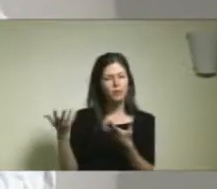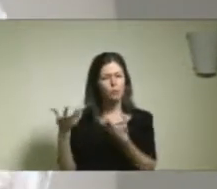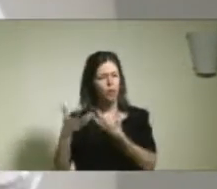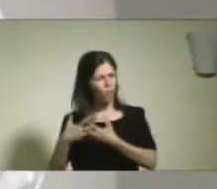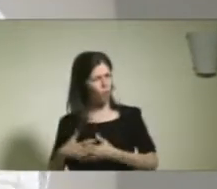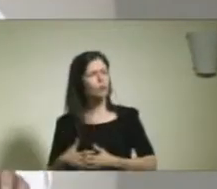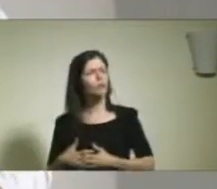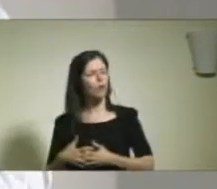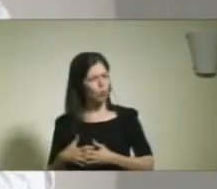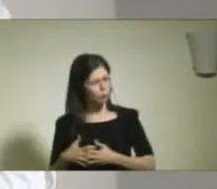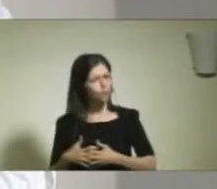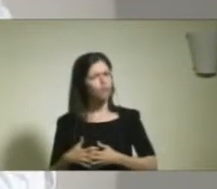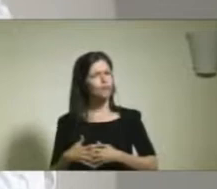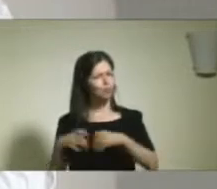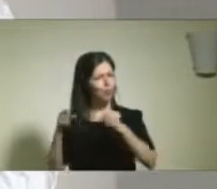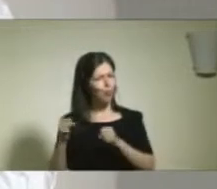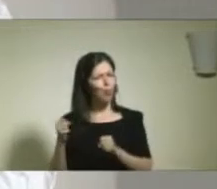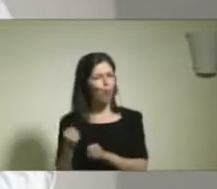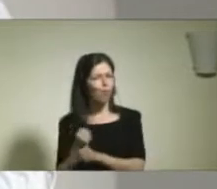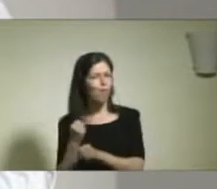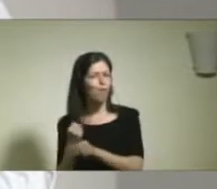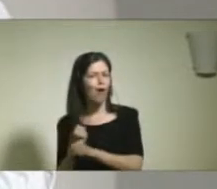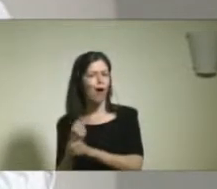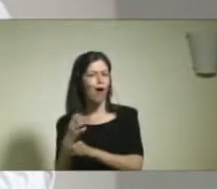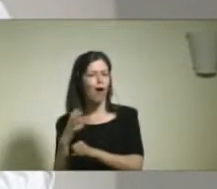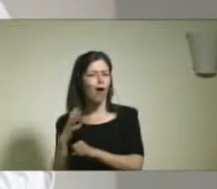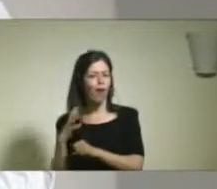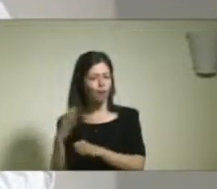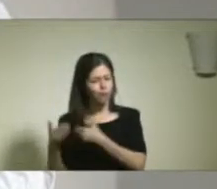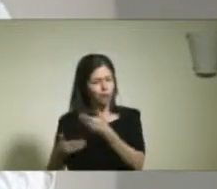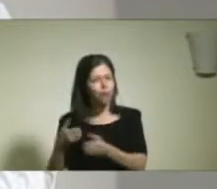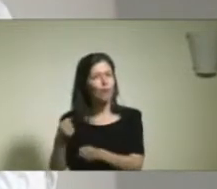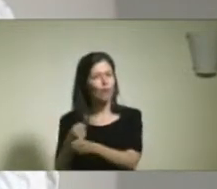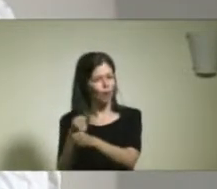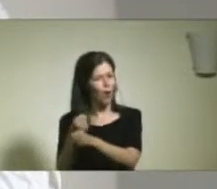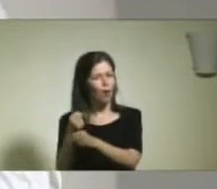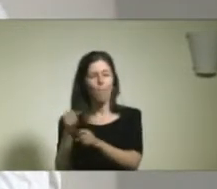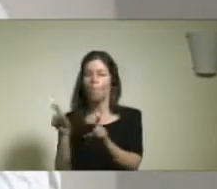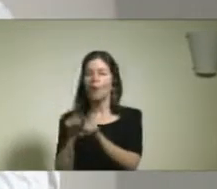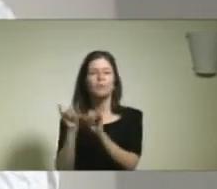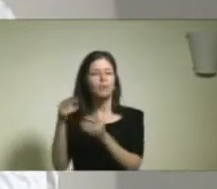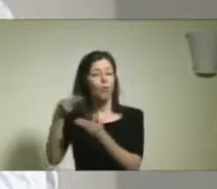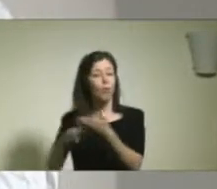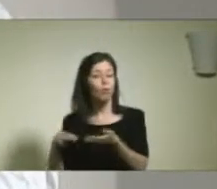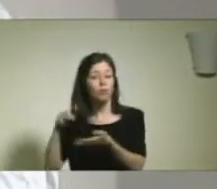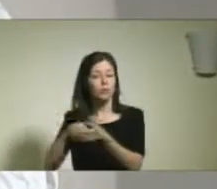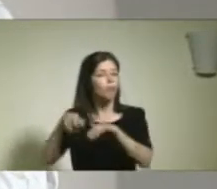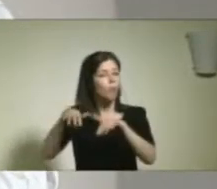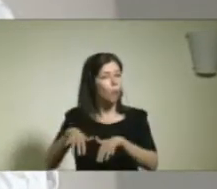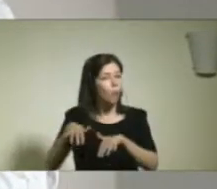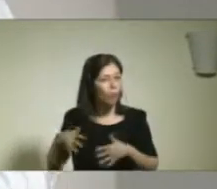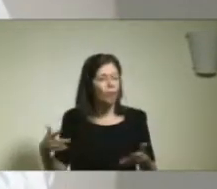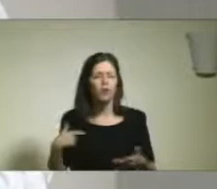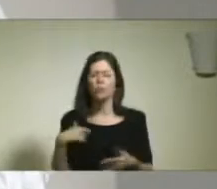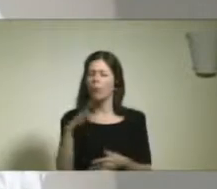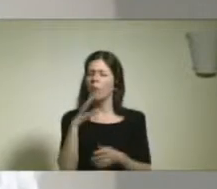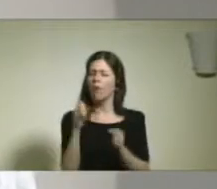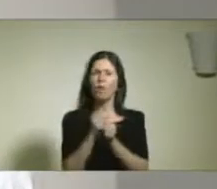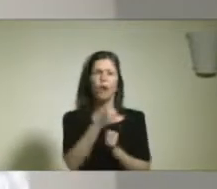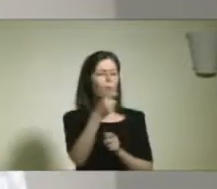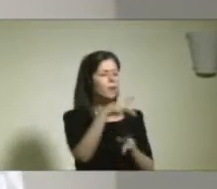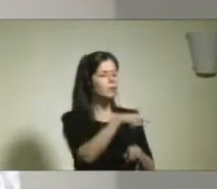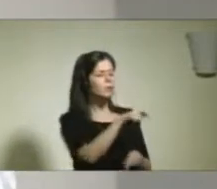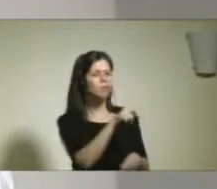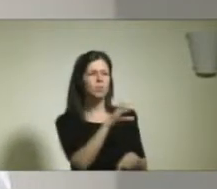que ça a été fait même s'il n'y a pas eu de nouvelles signatures de contrat. J'en parlais à quelqu'un à la CMPA hier qui